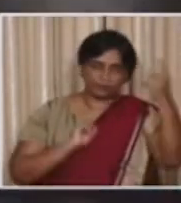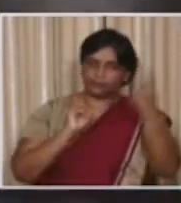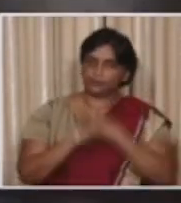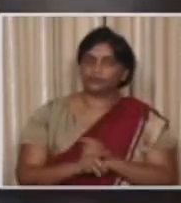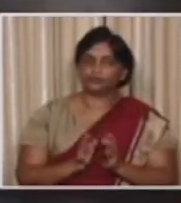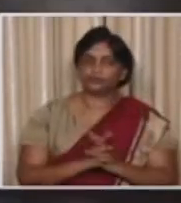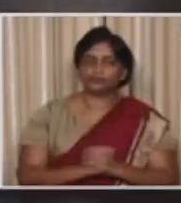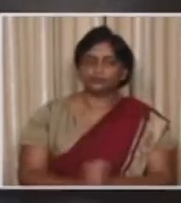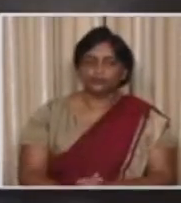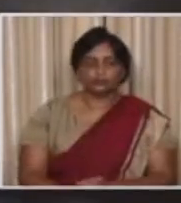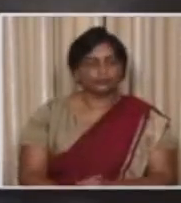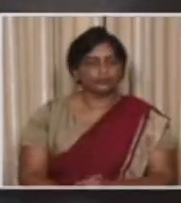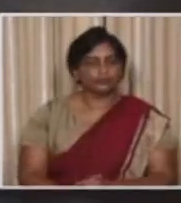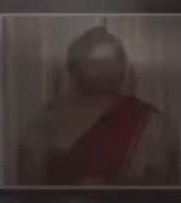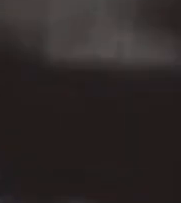චැනල්.